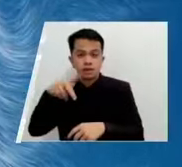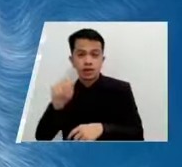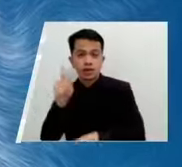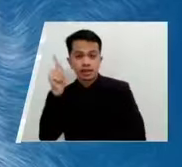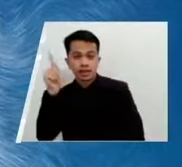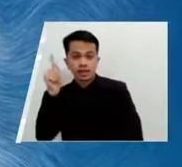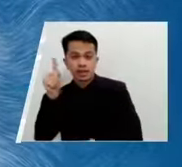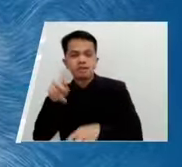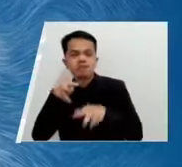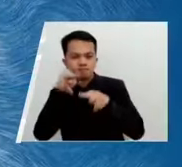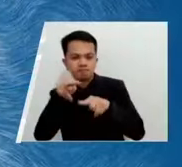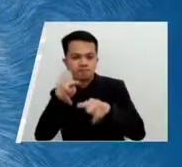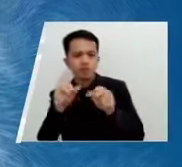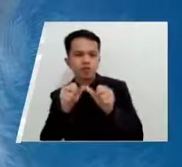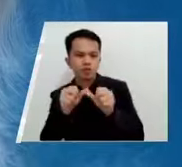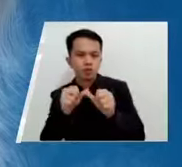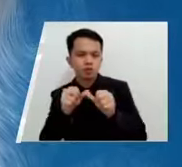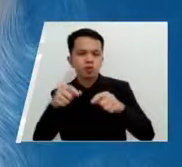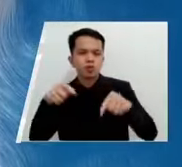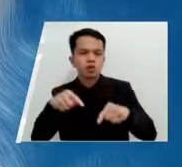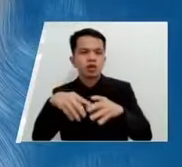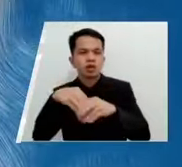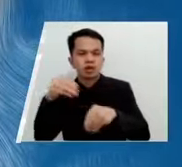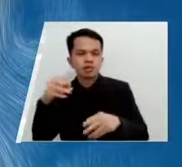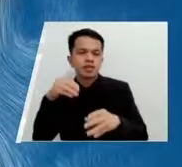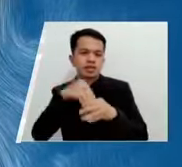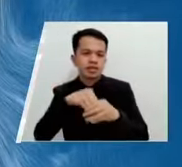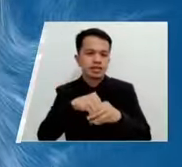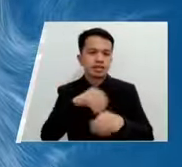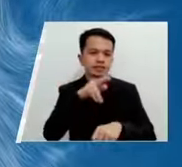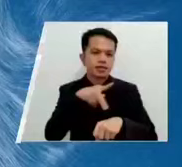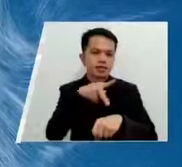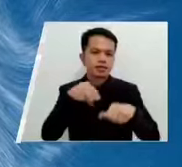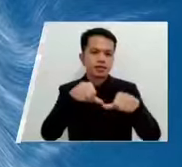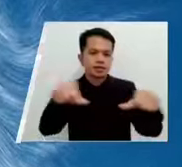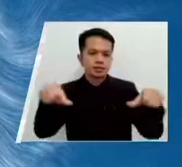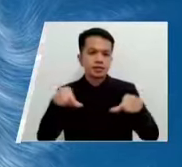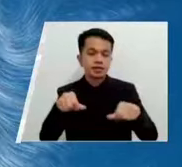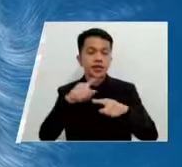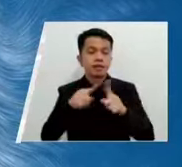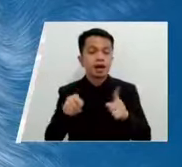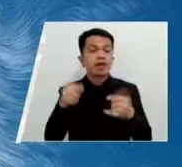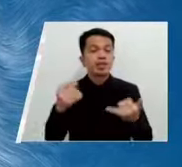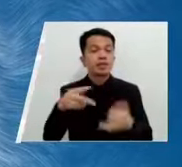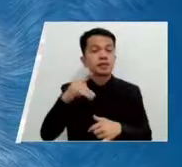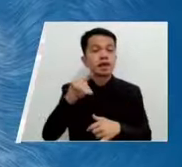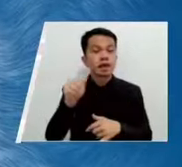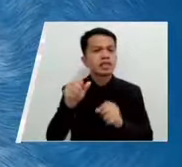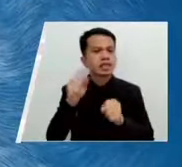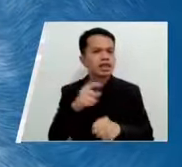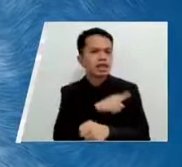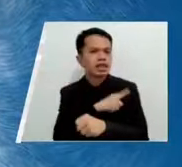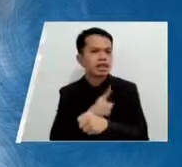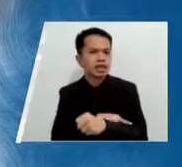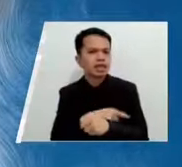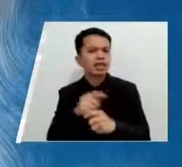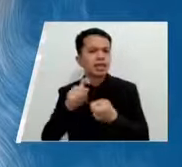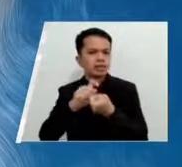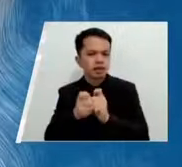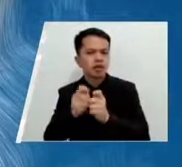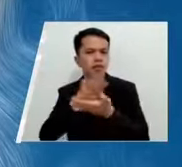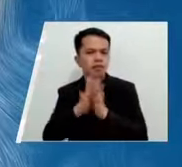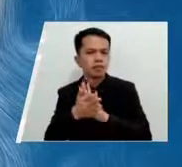at labas ng Philippine Area of Responsibility. Pero ayon ko sa pag-asa, may chance ang lumakas sa mga yan at maging bagyo sa mga susunod na